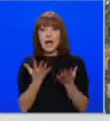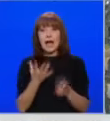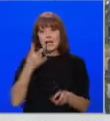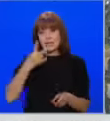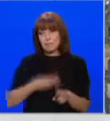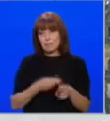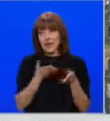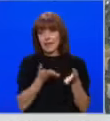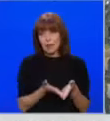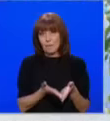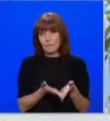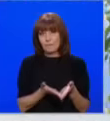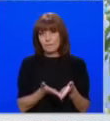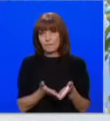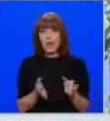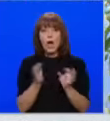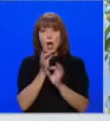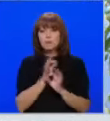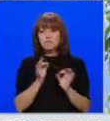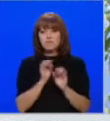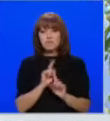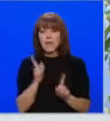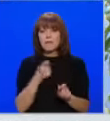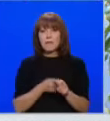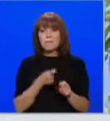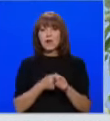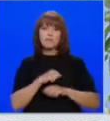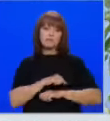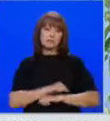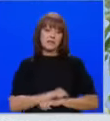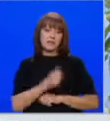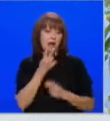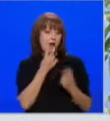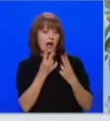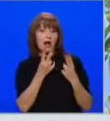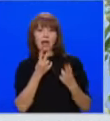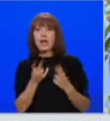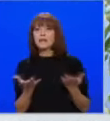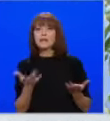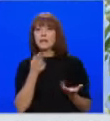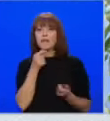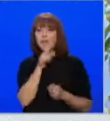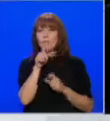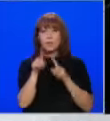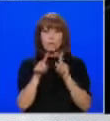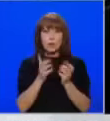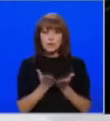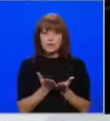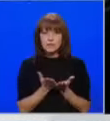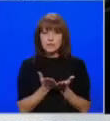на 6 септември. Абсолютно нищо не направиха, седяха просто безучастно, гледаха за какво стане въпрос, беше видимо неадекватен